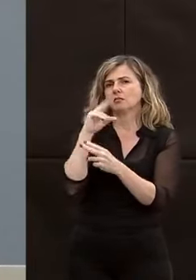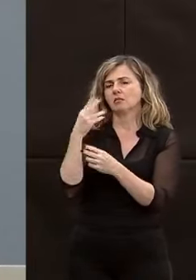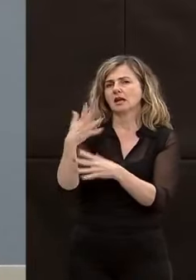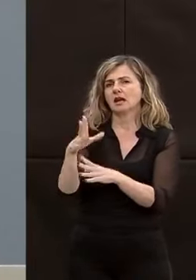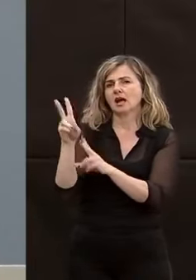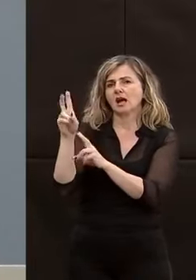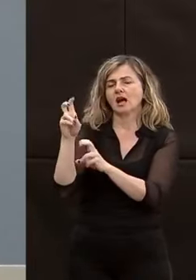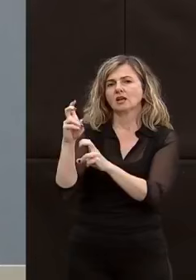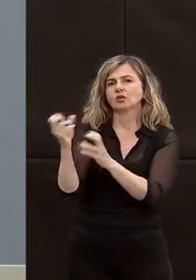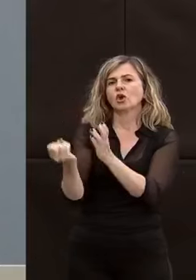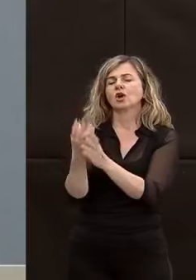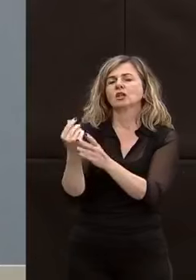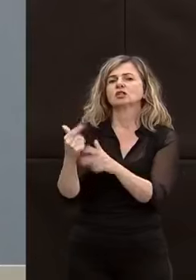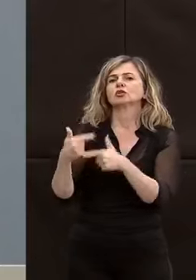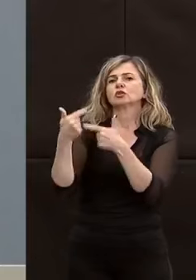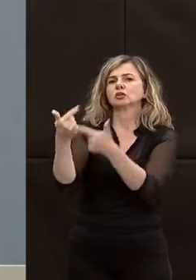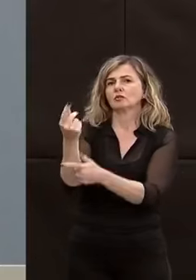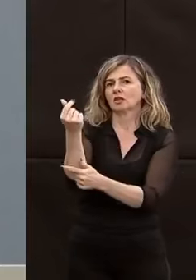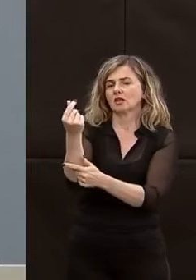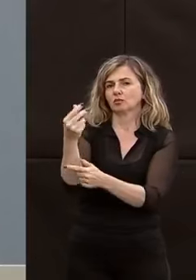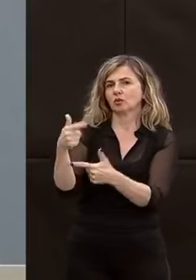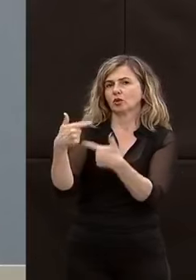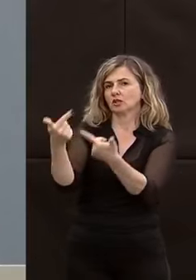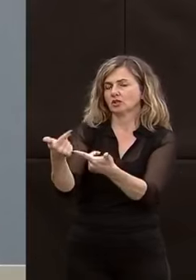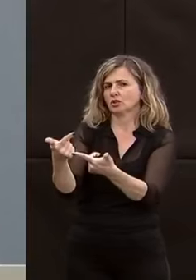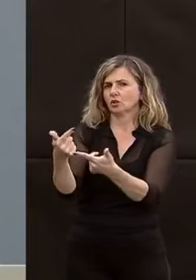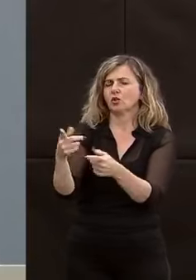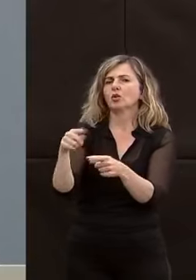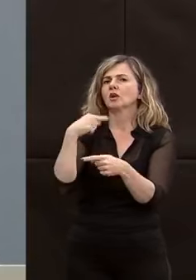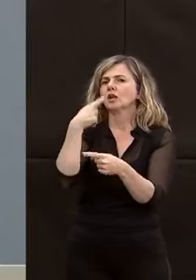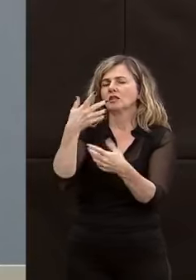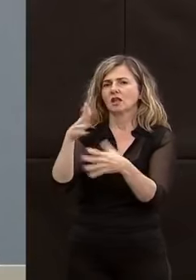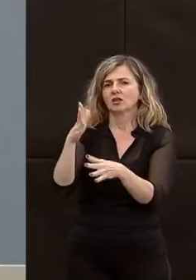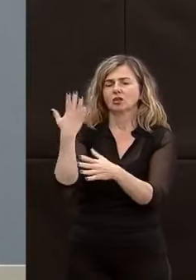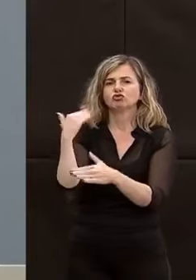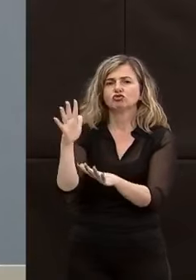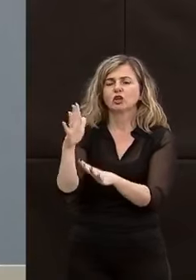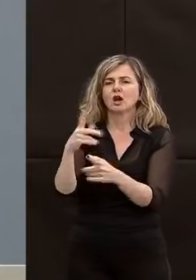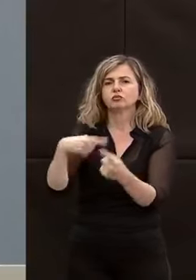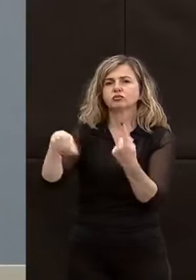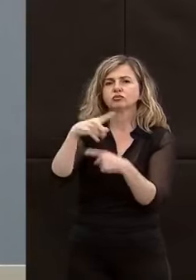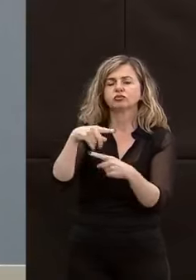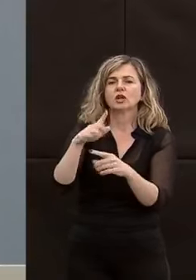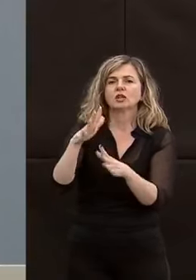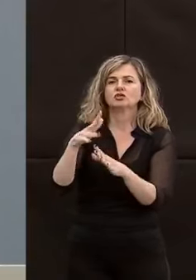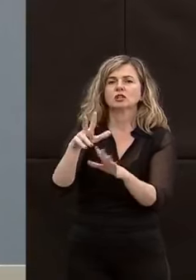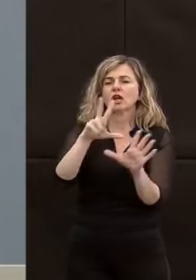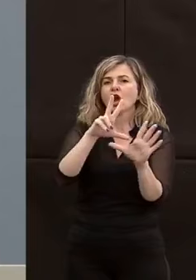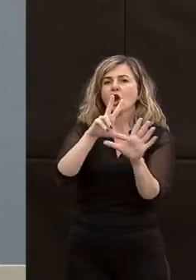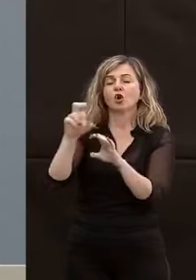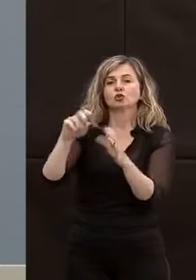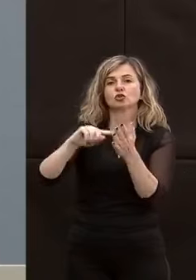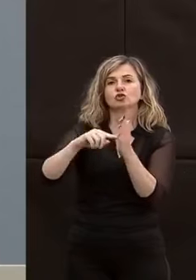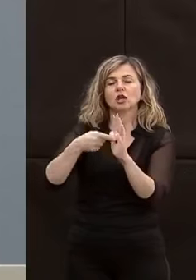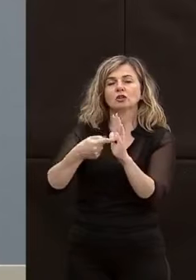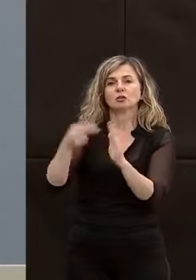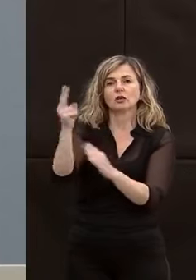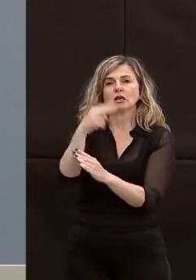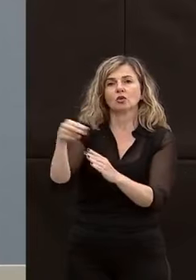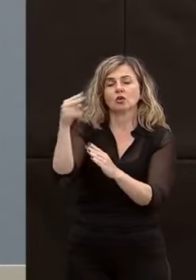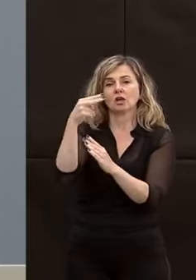tema delle risorse messe a disposizione che come abbiamo detto veicolano più di 800 milioni di euro di liquidità